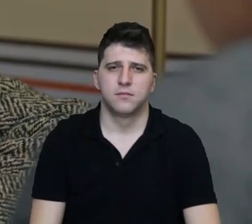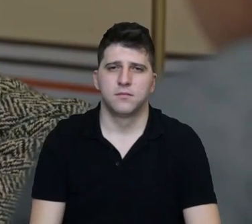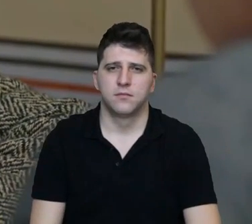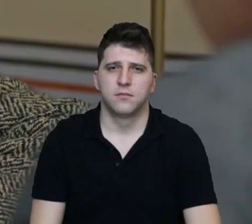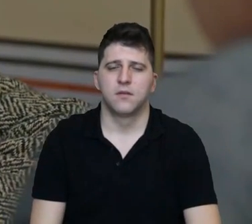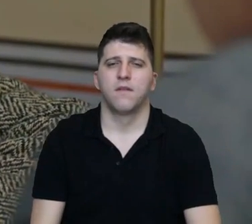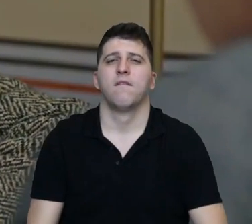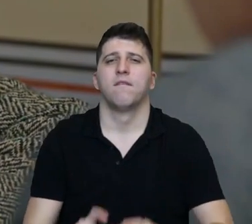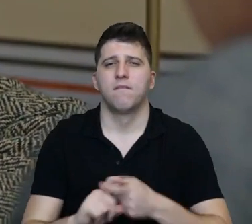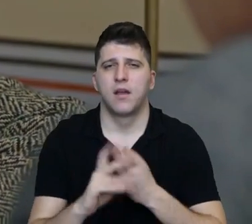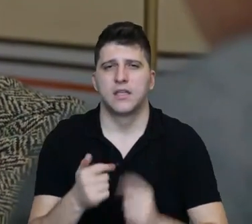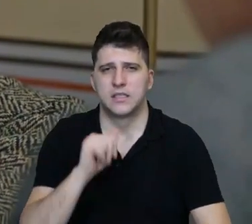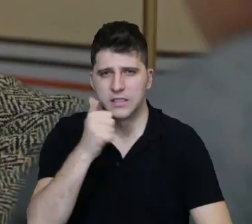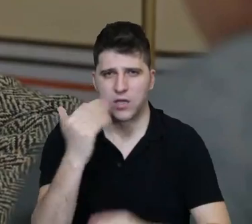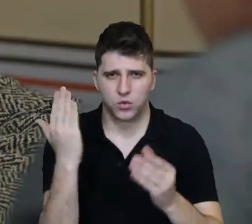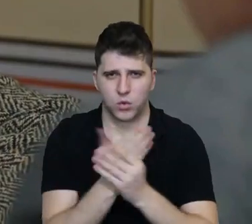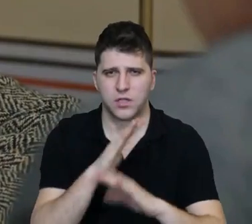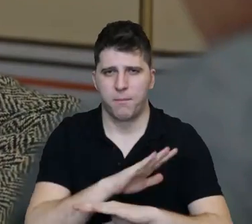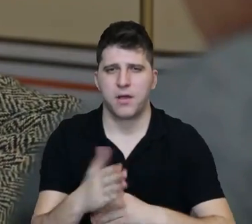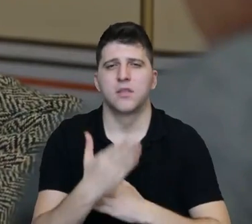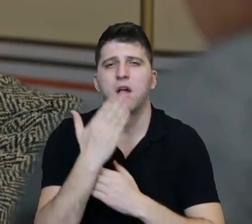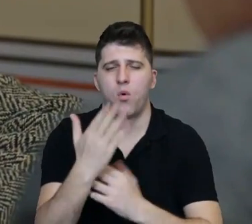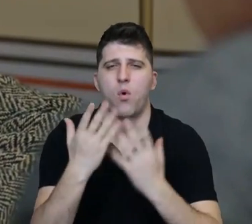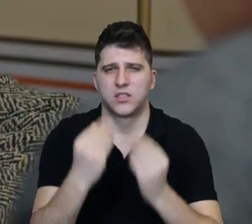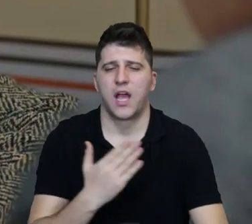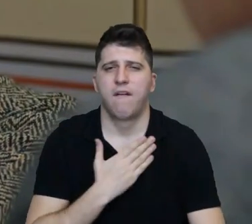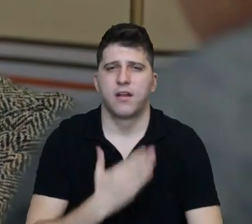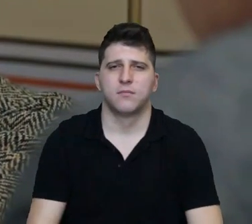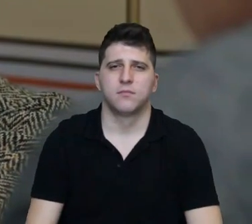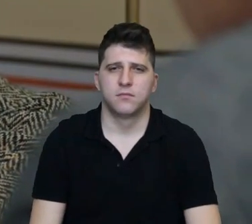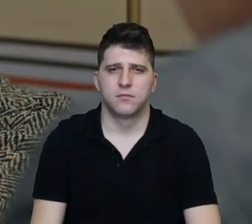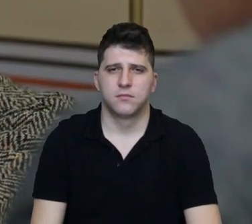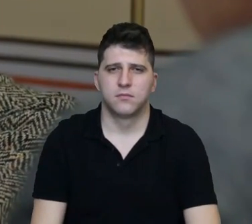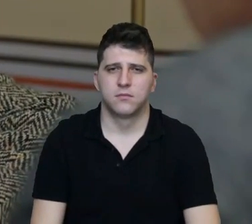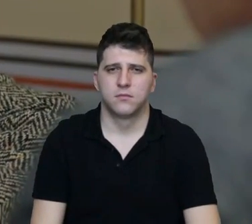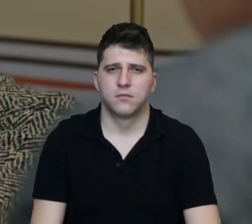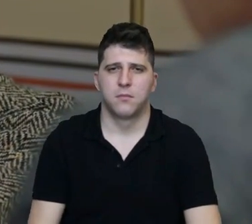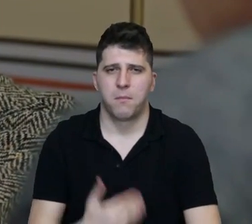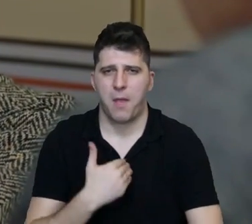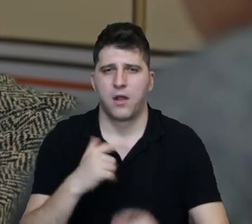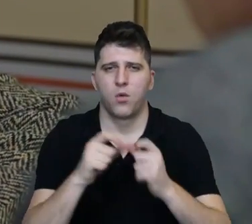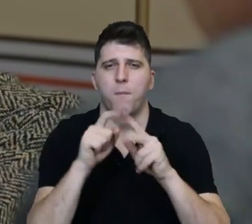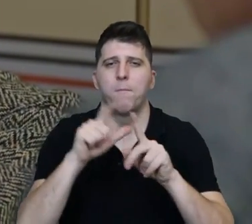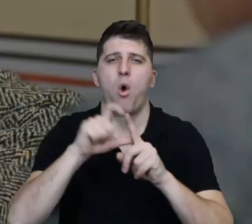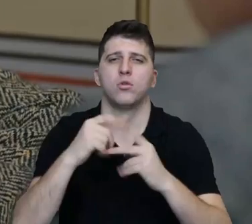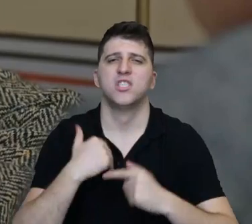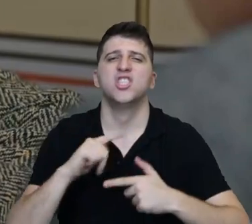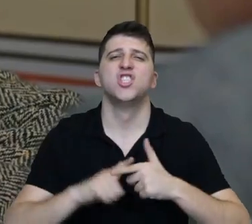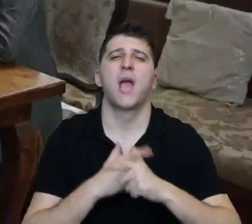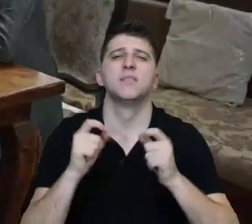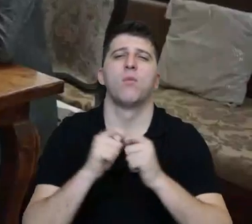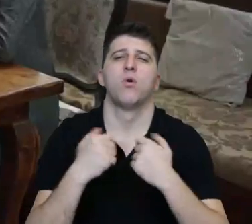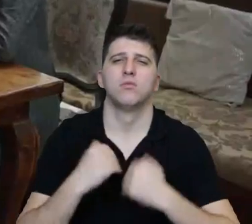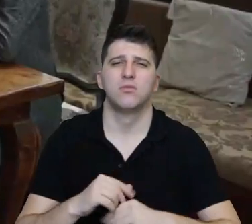ve yarın dosyalar masanızda olacak majesteleri. Ben Bond, James